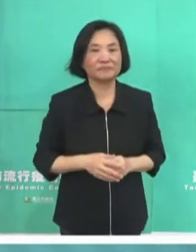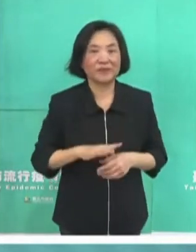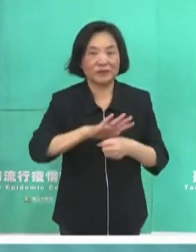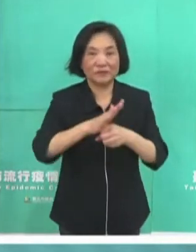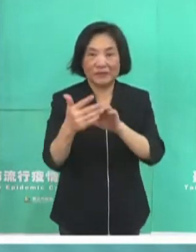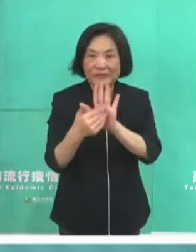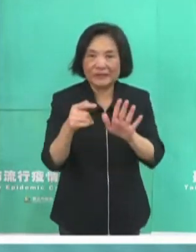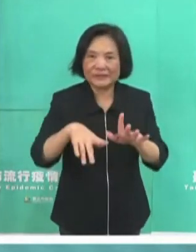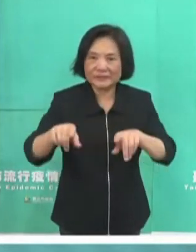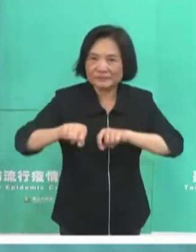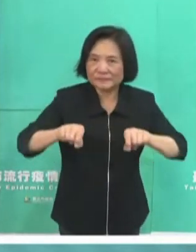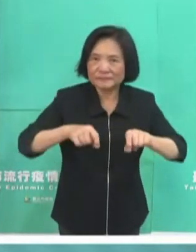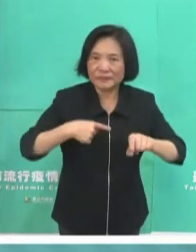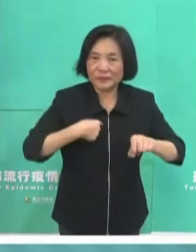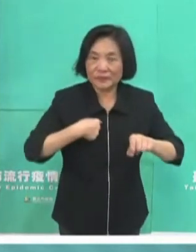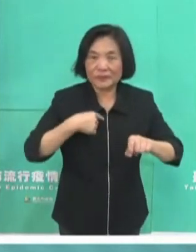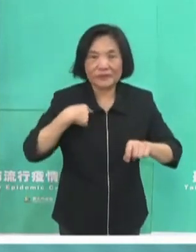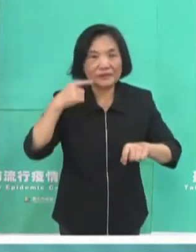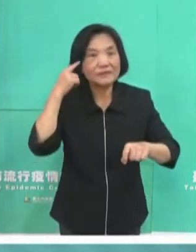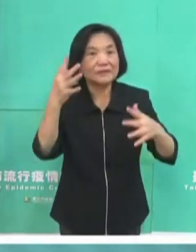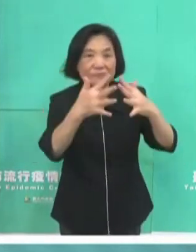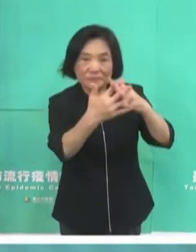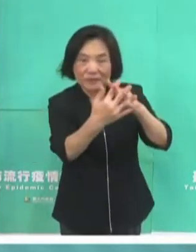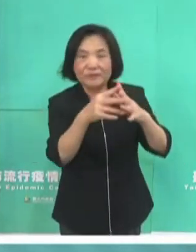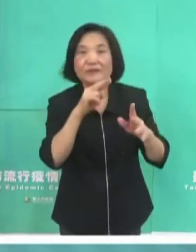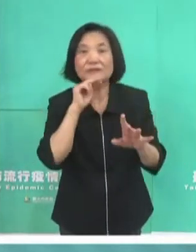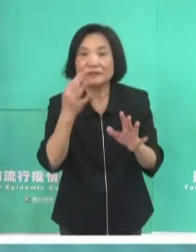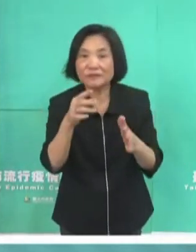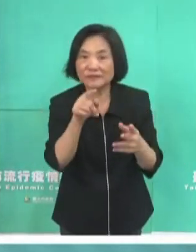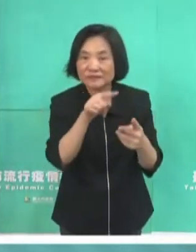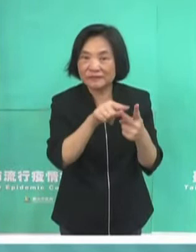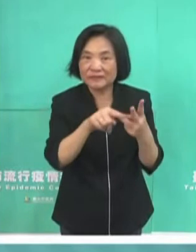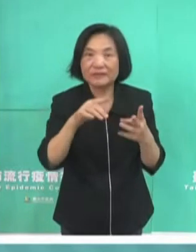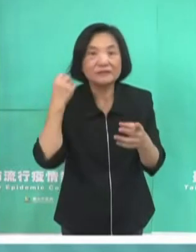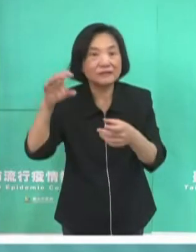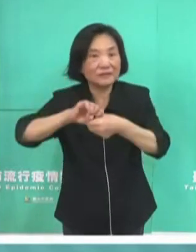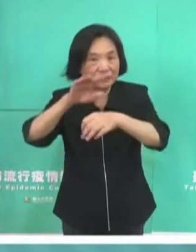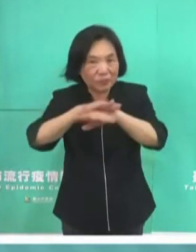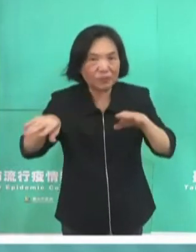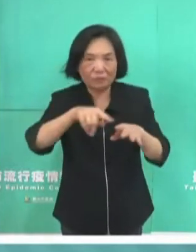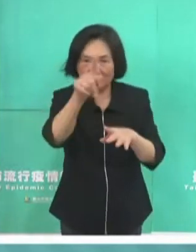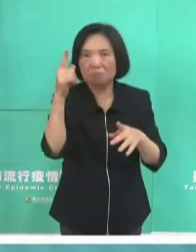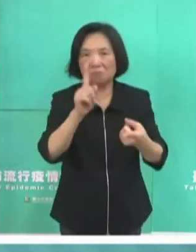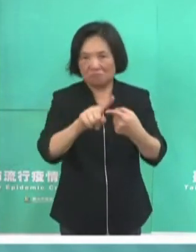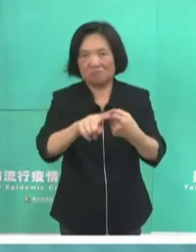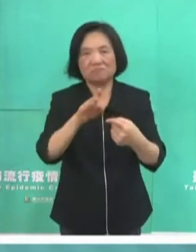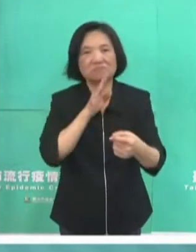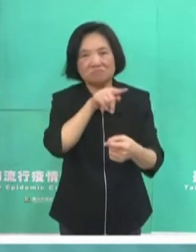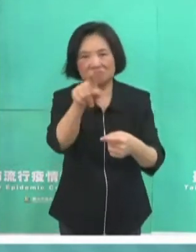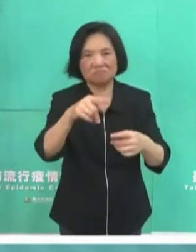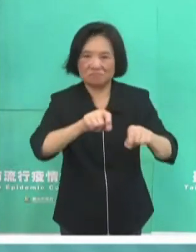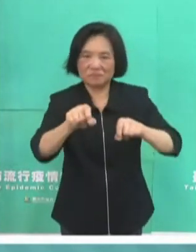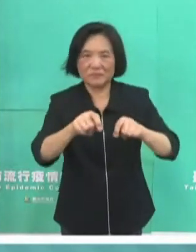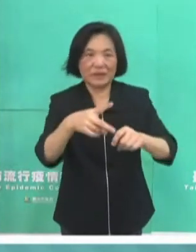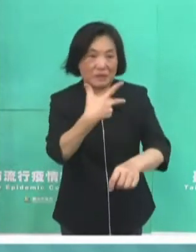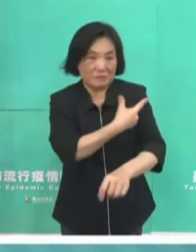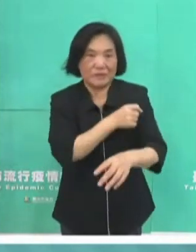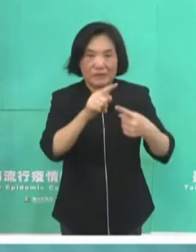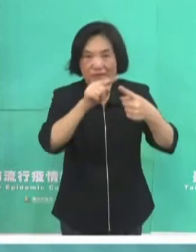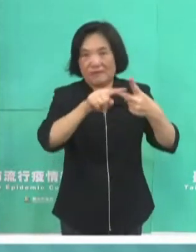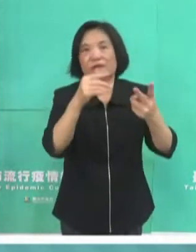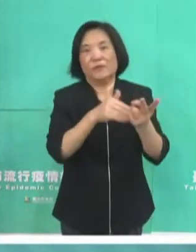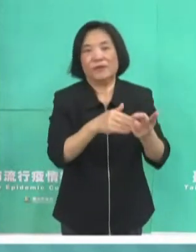的战略，我大概我认为美国、英国、哦、新加坡战略才是对的。疫苗打满两